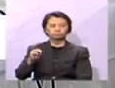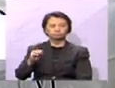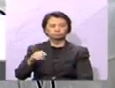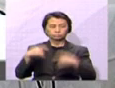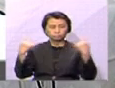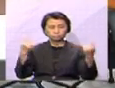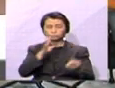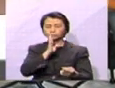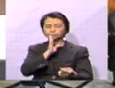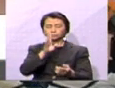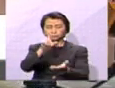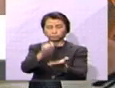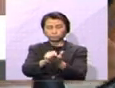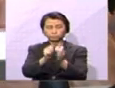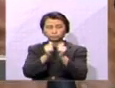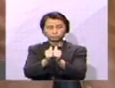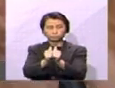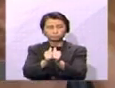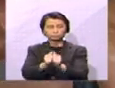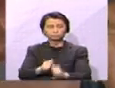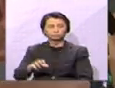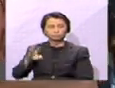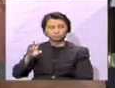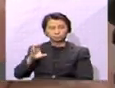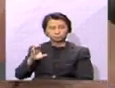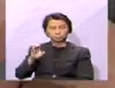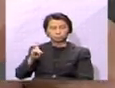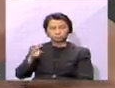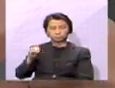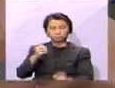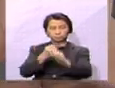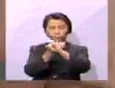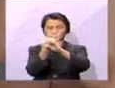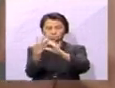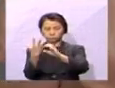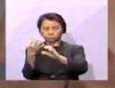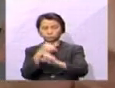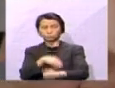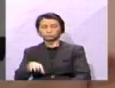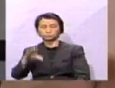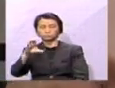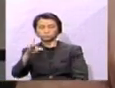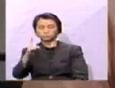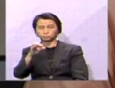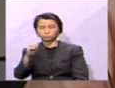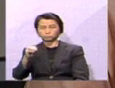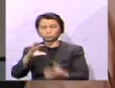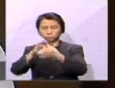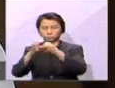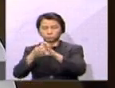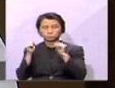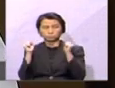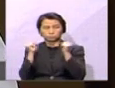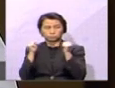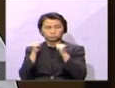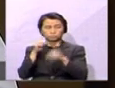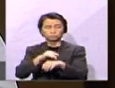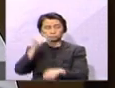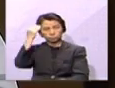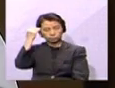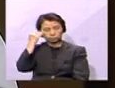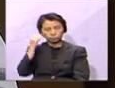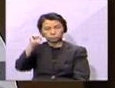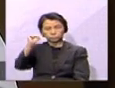media di ibu negara hadir sama chef diion ke suukkan Commonwealth Huang inh dan chef diion sukan olimpik musim sejuk di pong Chang Korea